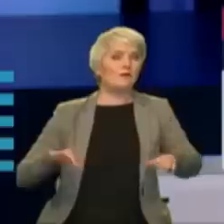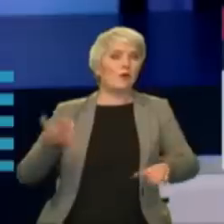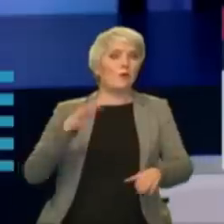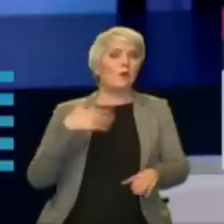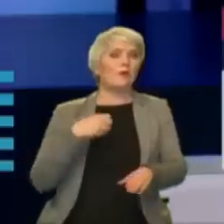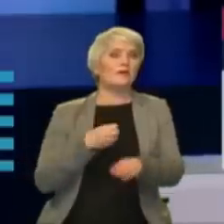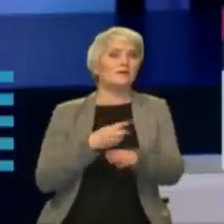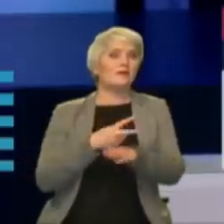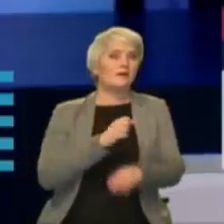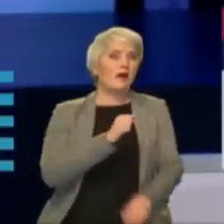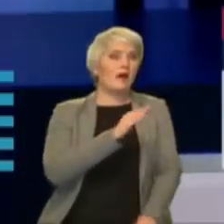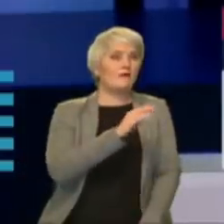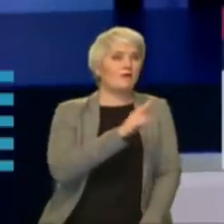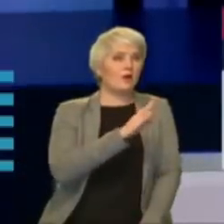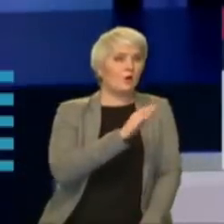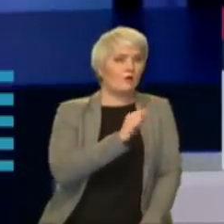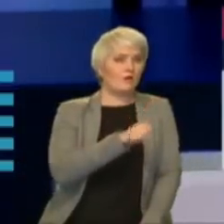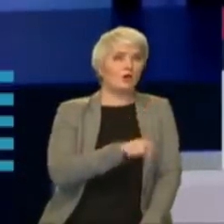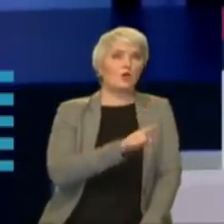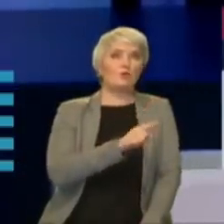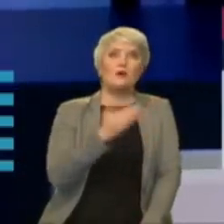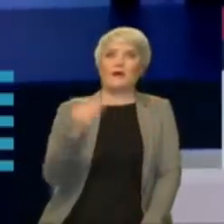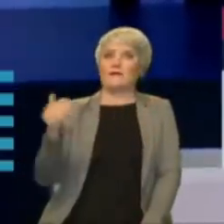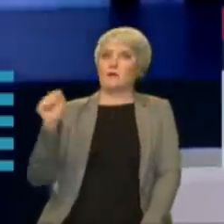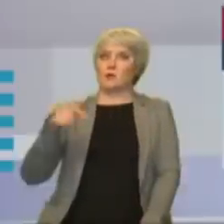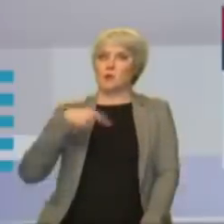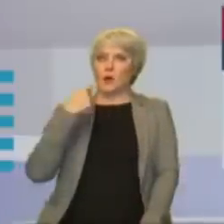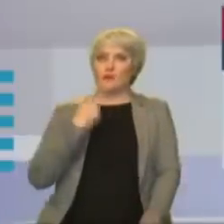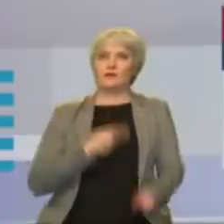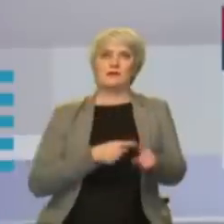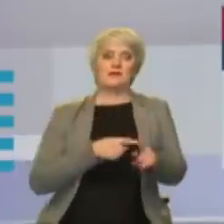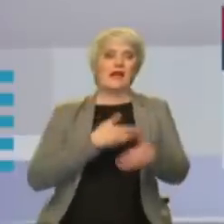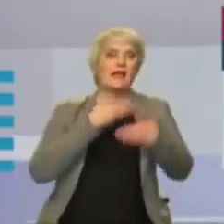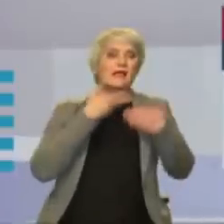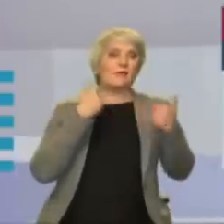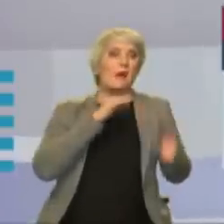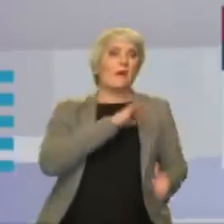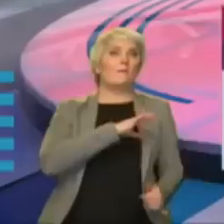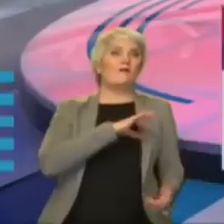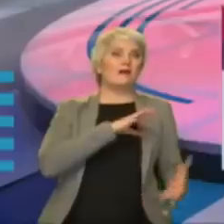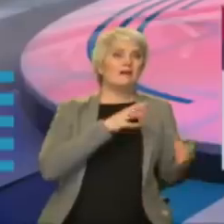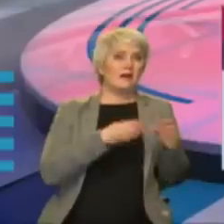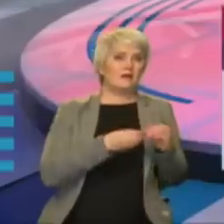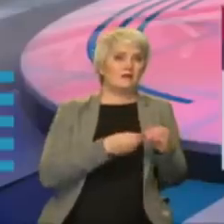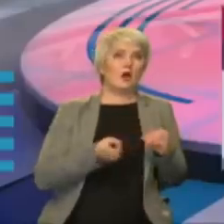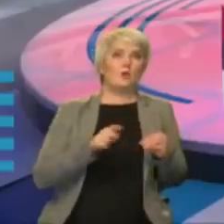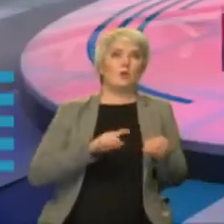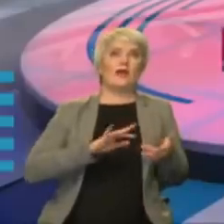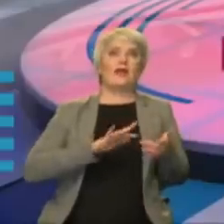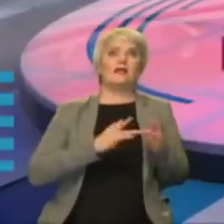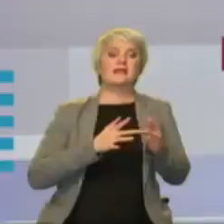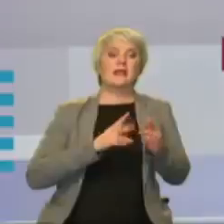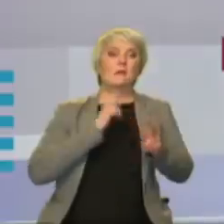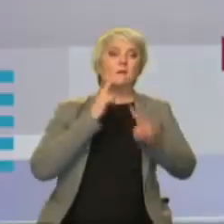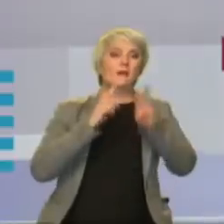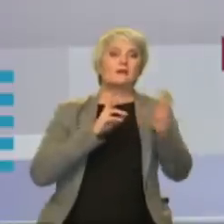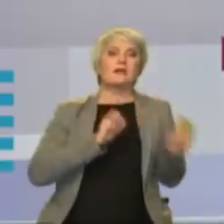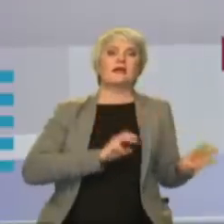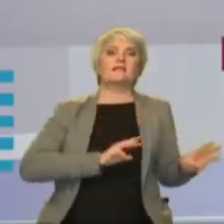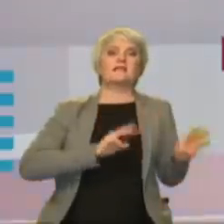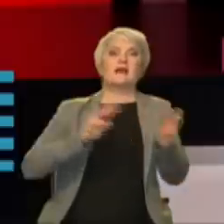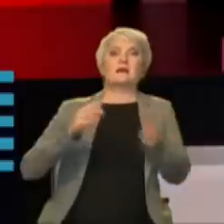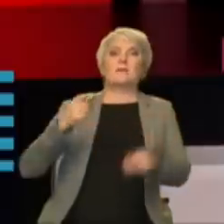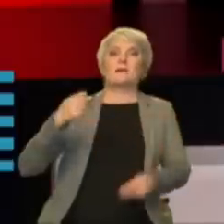звільнення Арсена Авакова. Тому що ви можете говорити, що це не має правових наслідків. Ну, тоді інтернет-петиція на сайті президента також не має